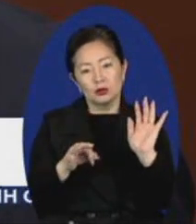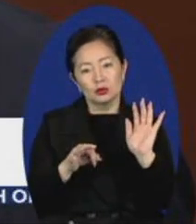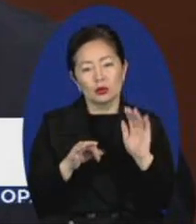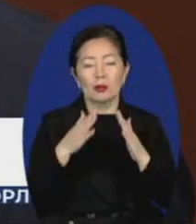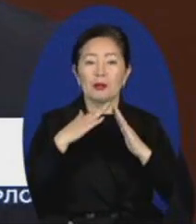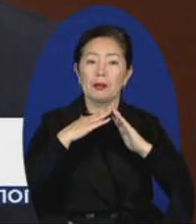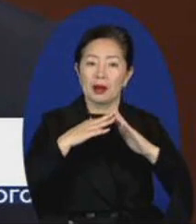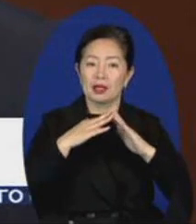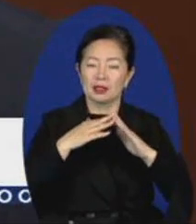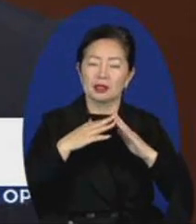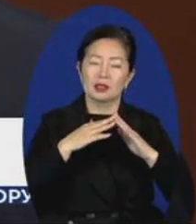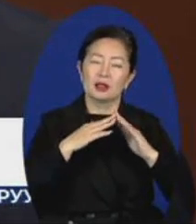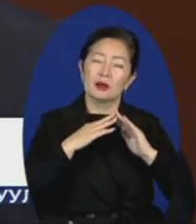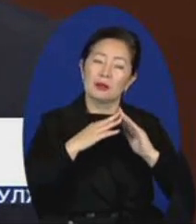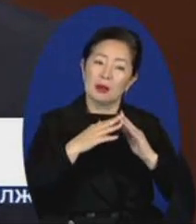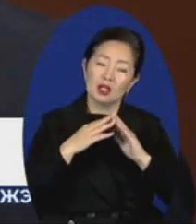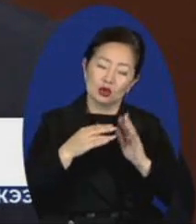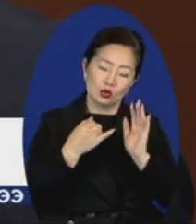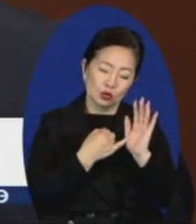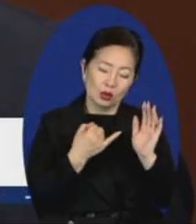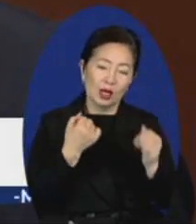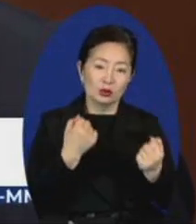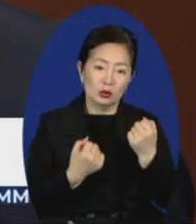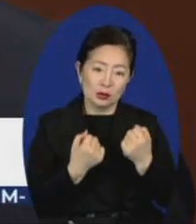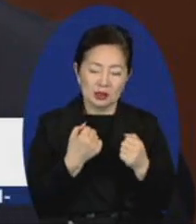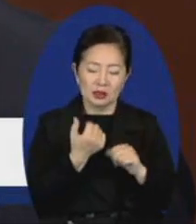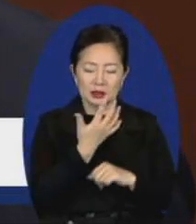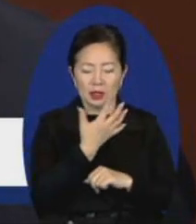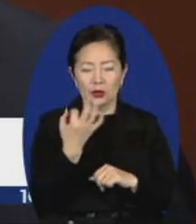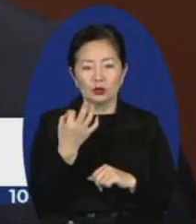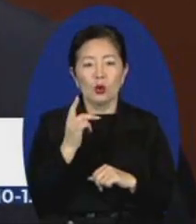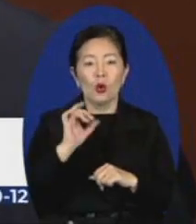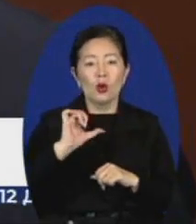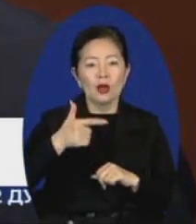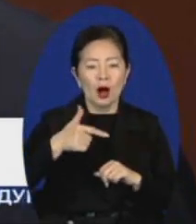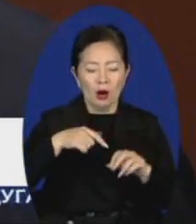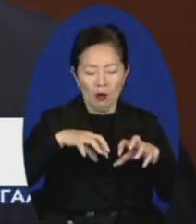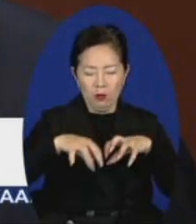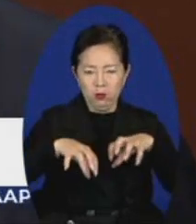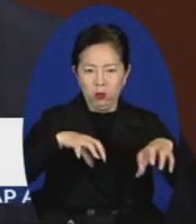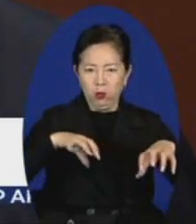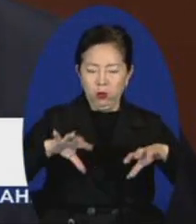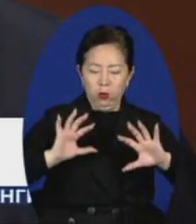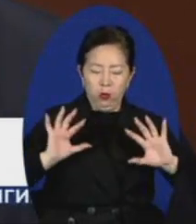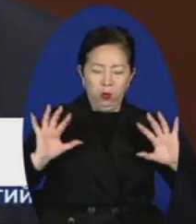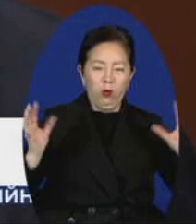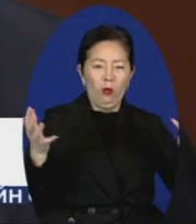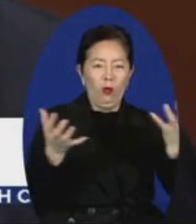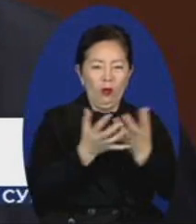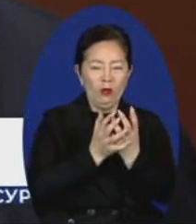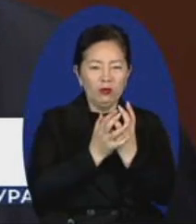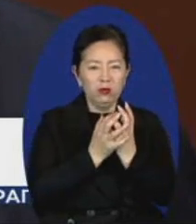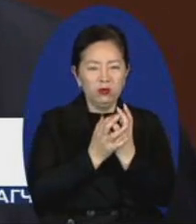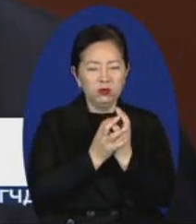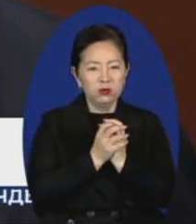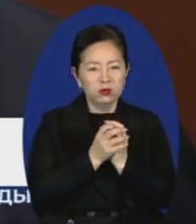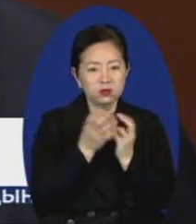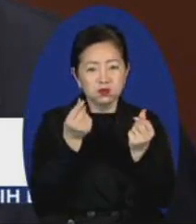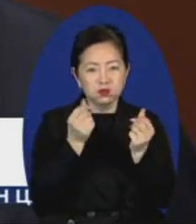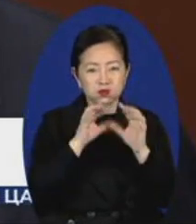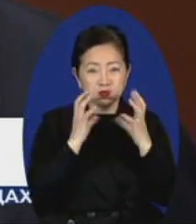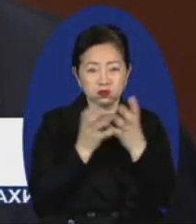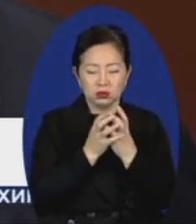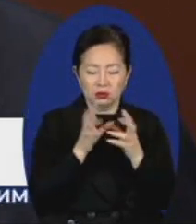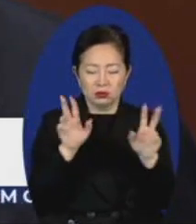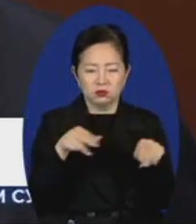гаруй барилга байшин, 600 гаруй тээврийн хэрэгсэл, 500 гаруй худаг хэмжээний одоо энэ